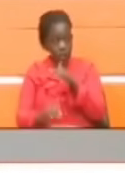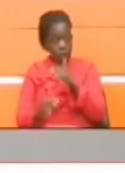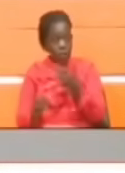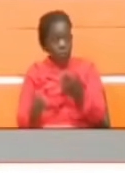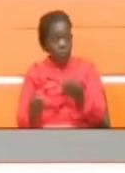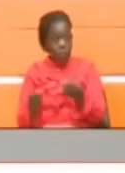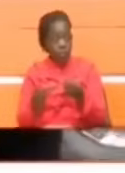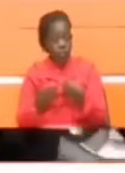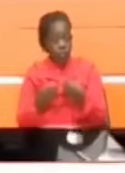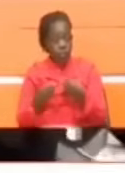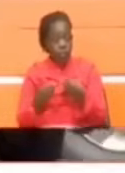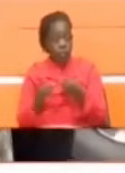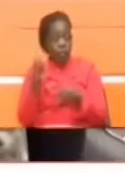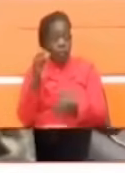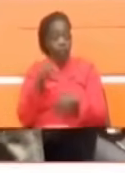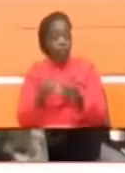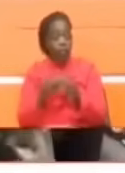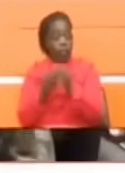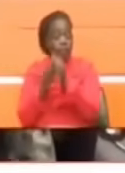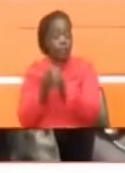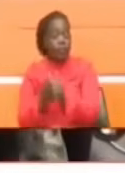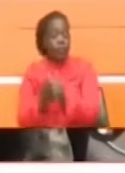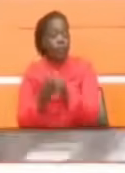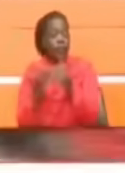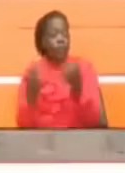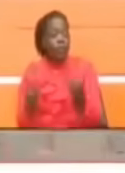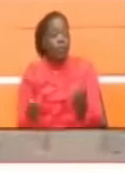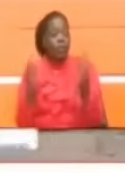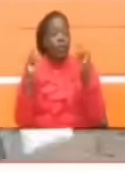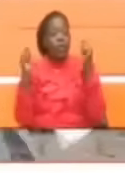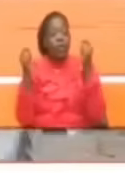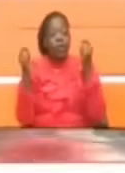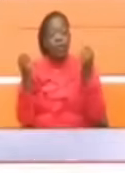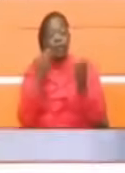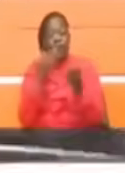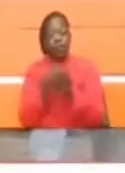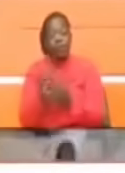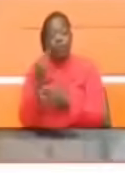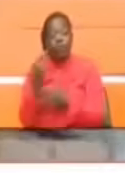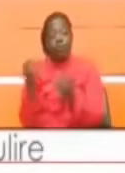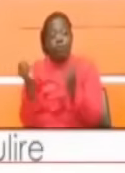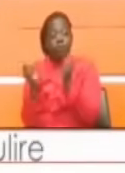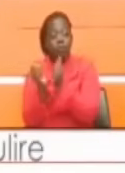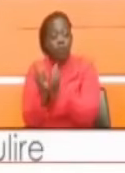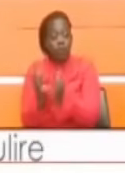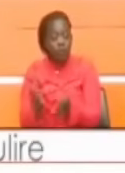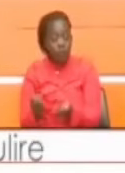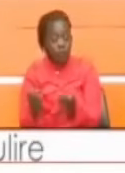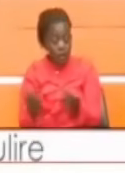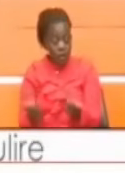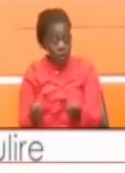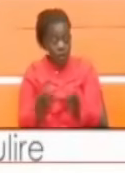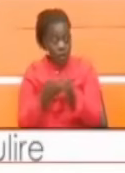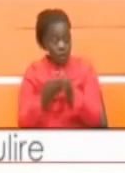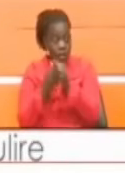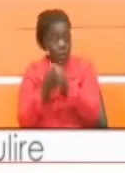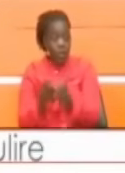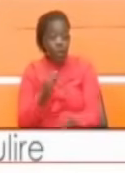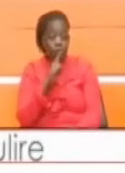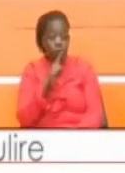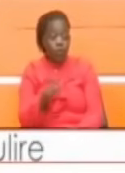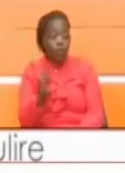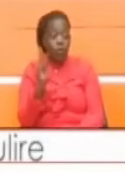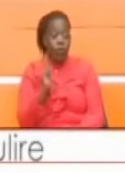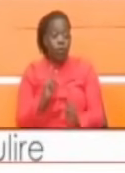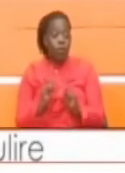akalulu bewa bamukulembera abagamenti binavu kwekalakasa sibironje okujja okwatibwa ati abakulembeze nga baduumira